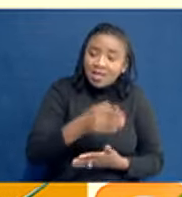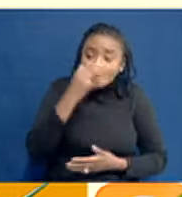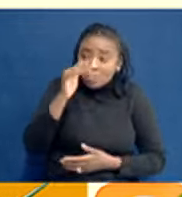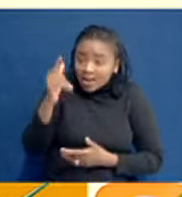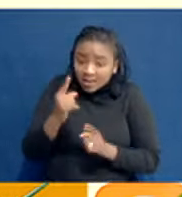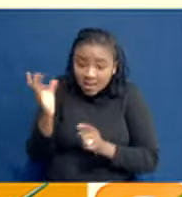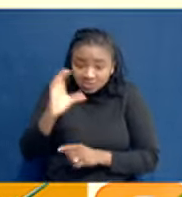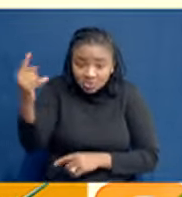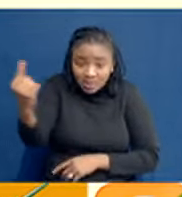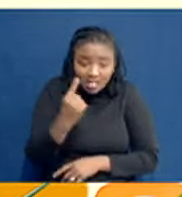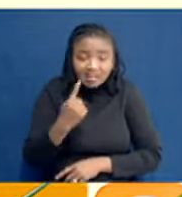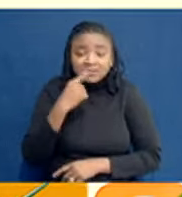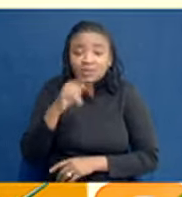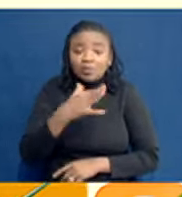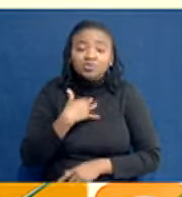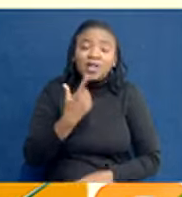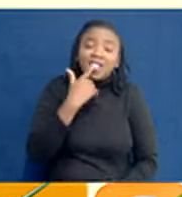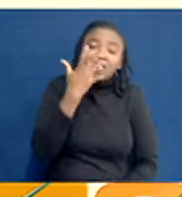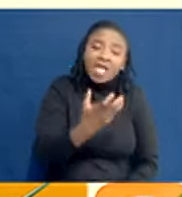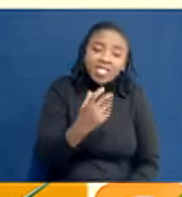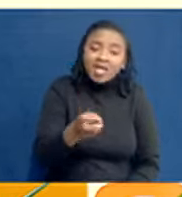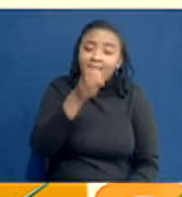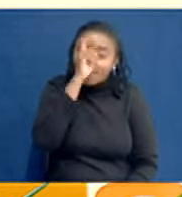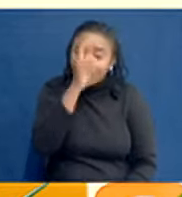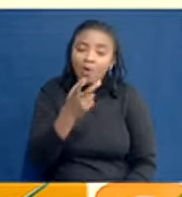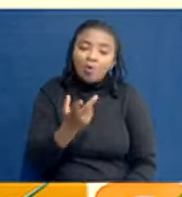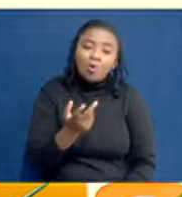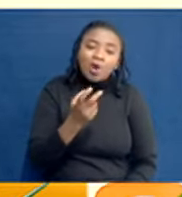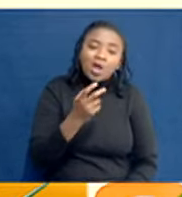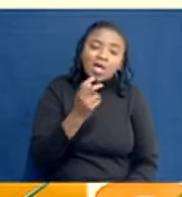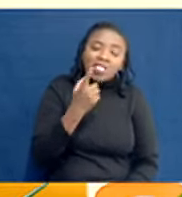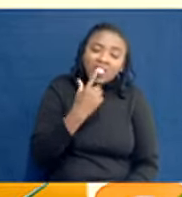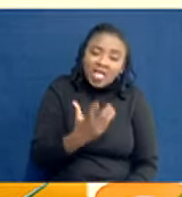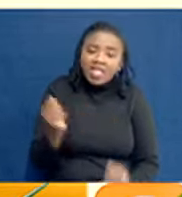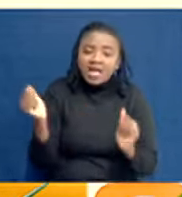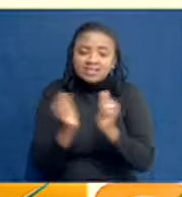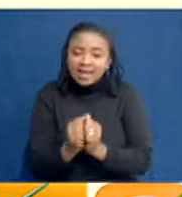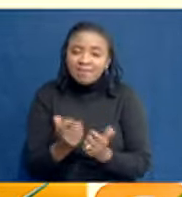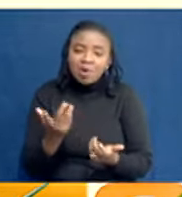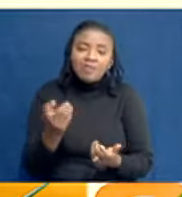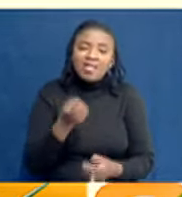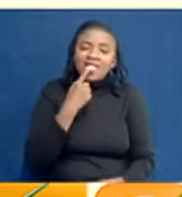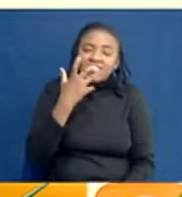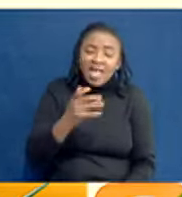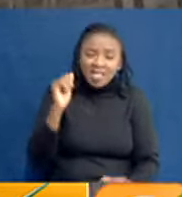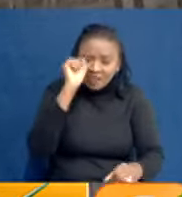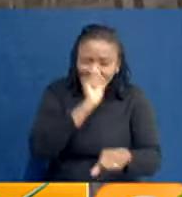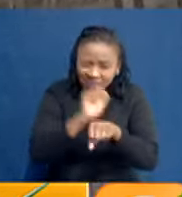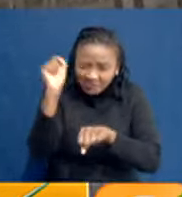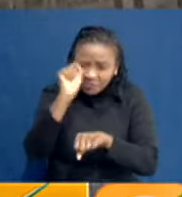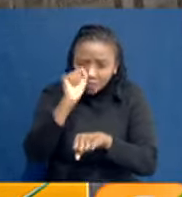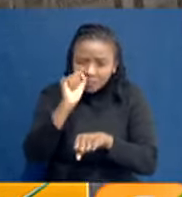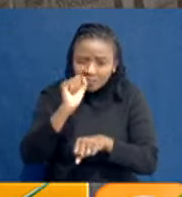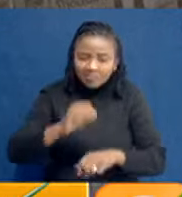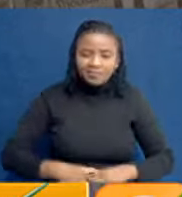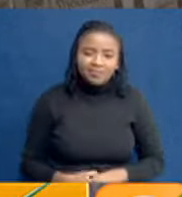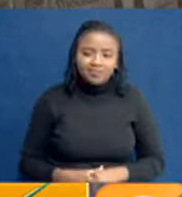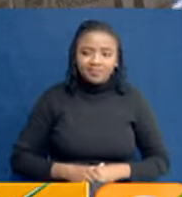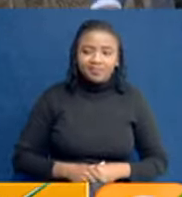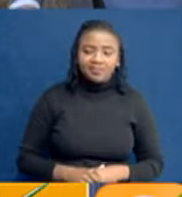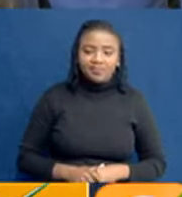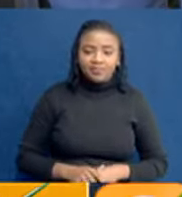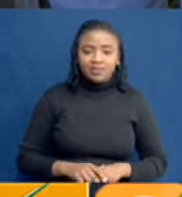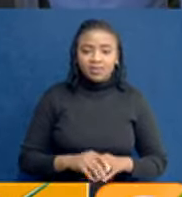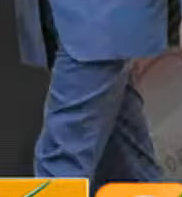ya shilingi 20, wanataka ya shilingi 10, hadi mtu anakuitisha ya 5. On the other hand, the cost